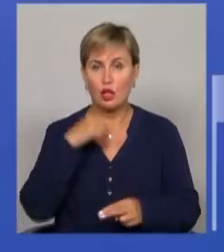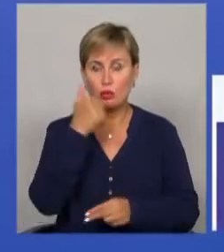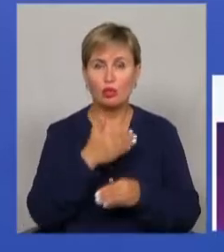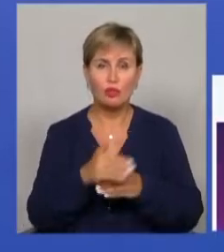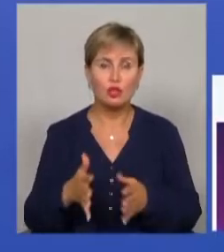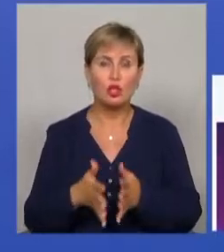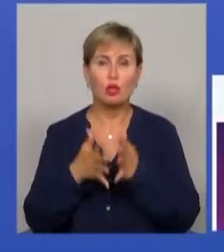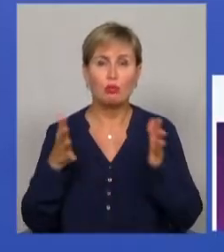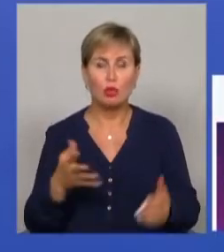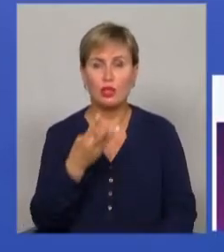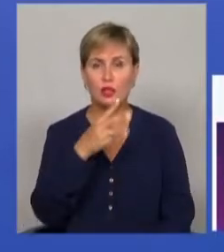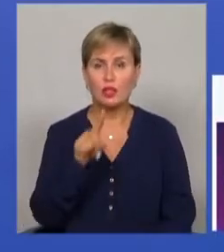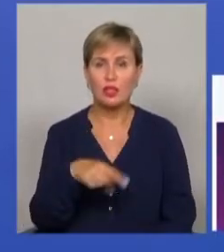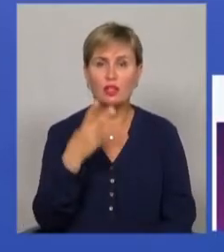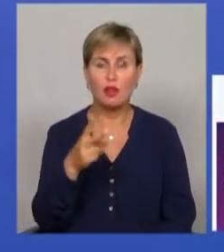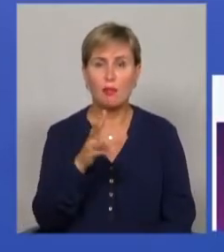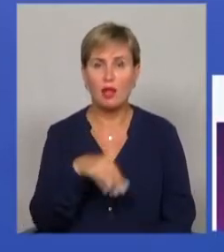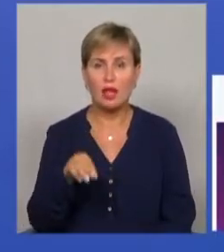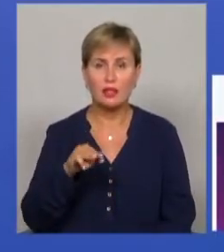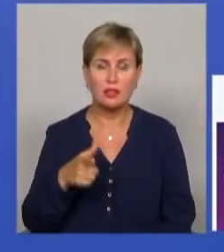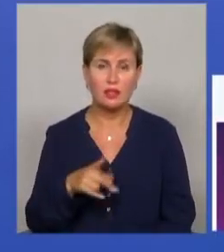более 3,2 миллиарда тенге на